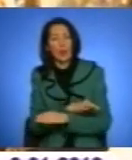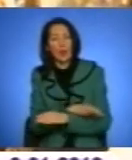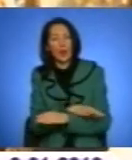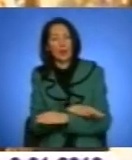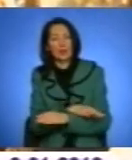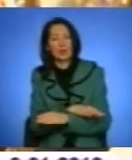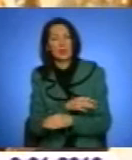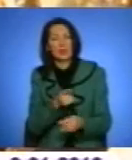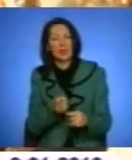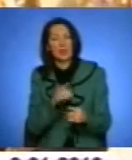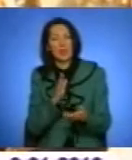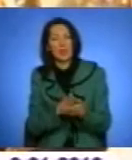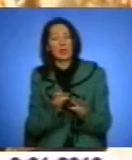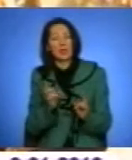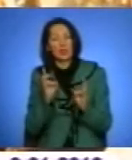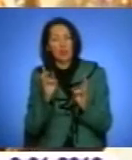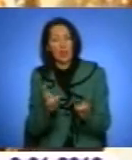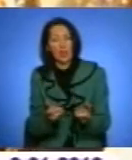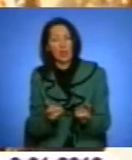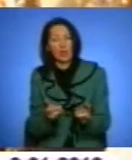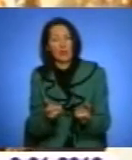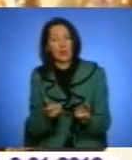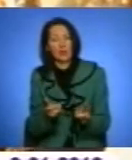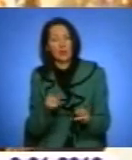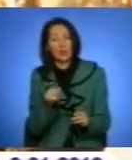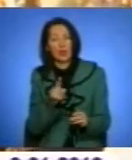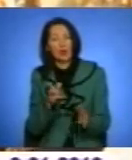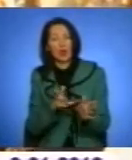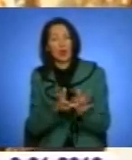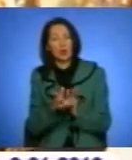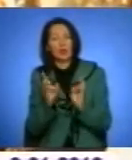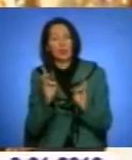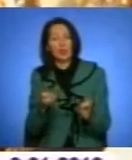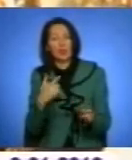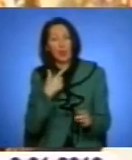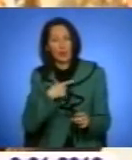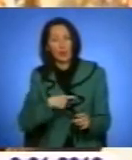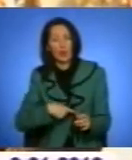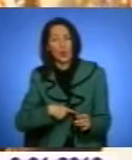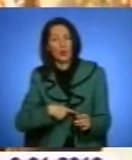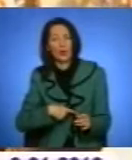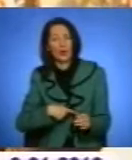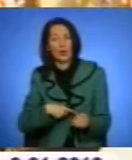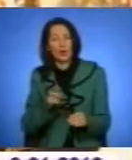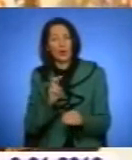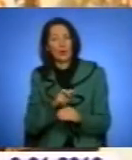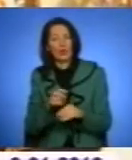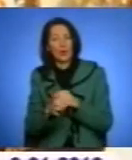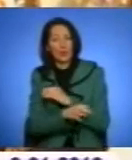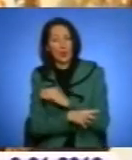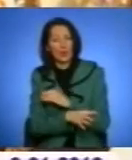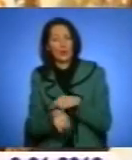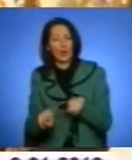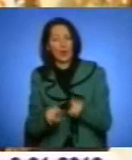так, і це є жертва. І тим, що Христос, кажу, пожертвував собою, кажу, прийшов у божестві, також і